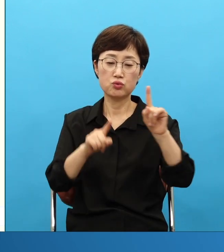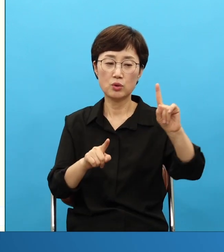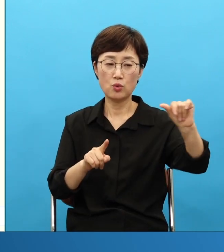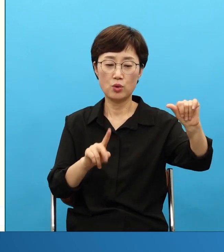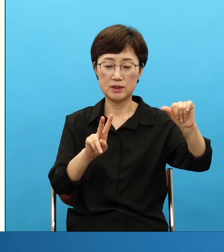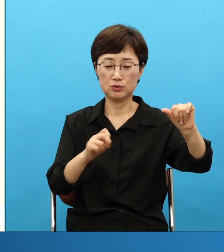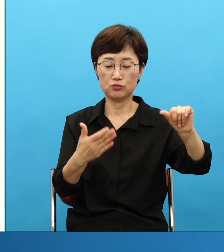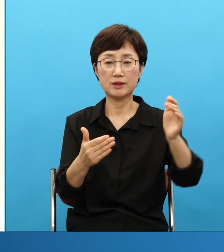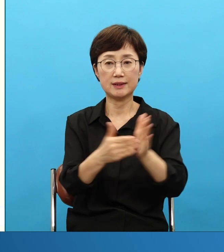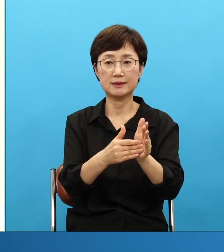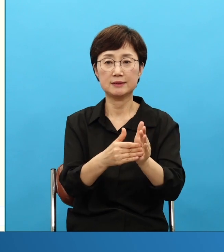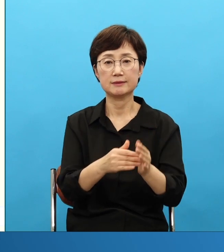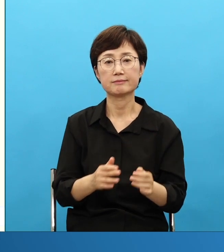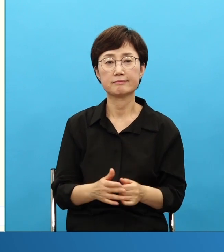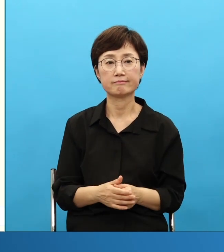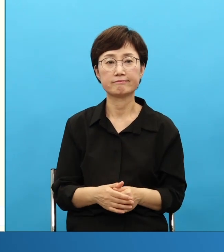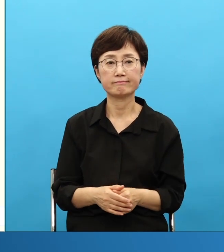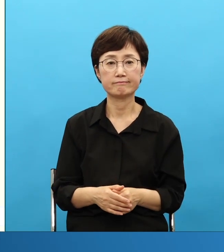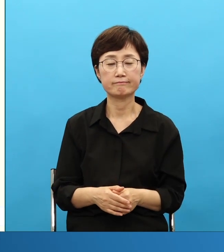등록받습니다.